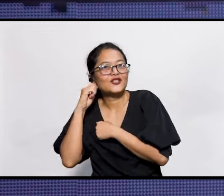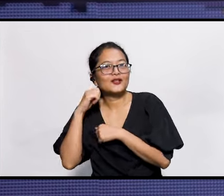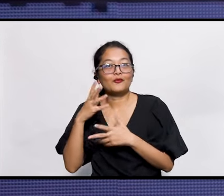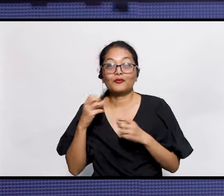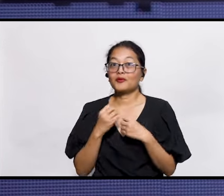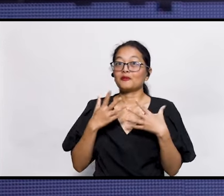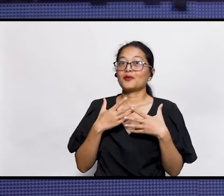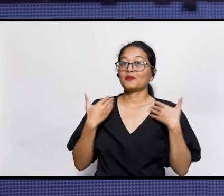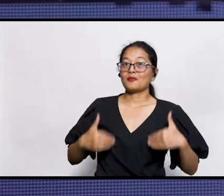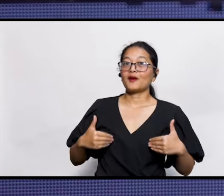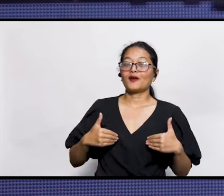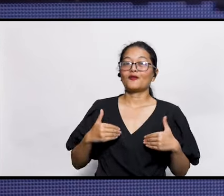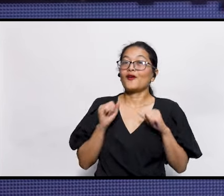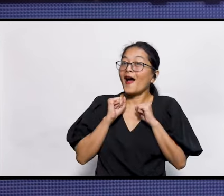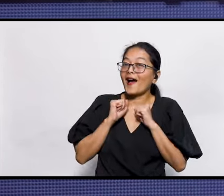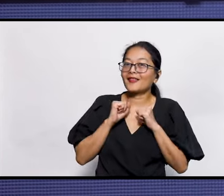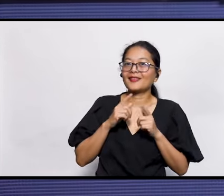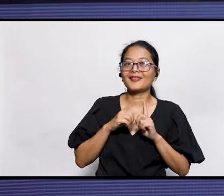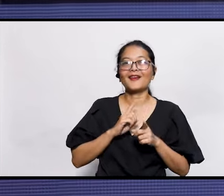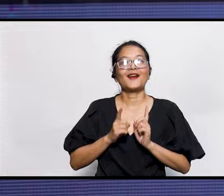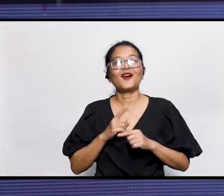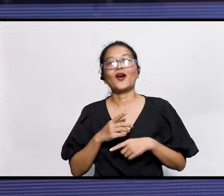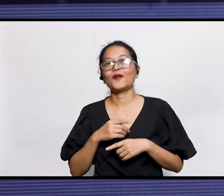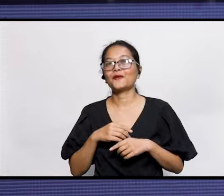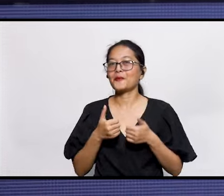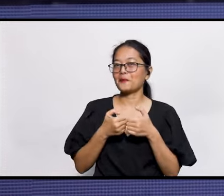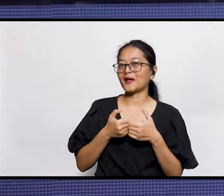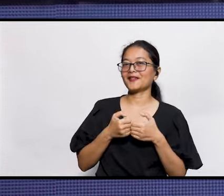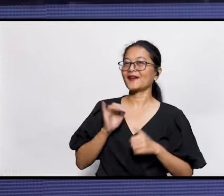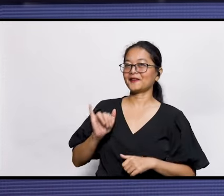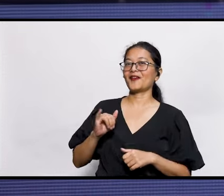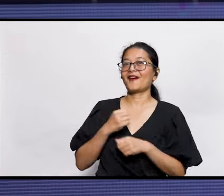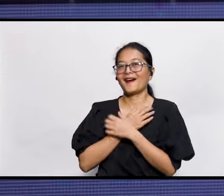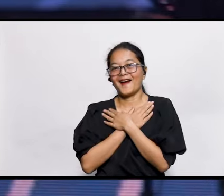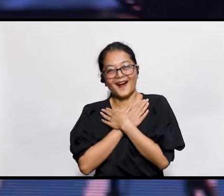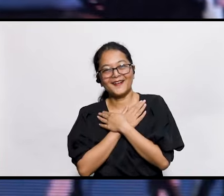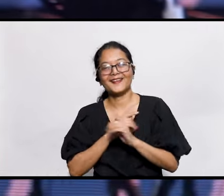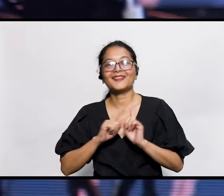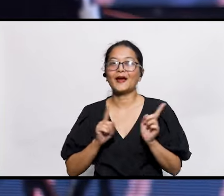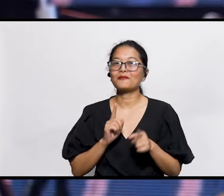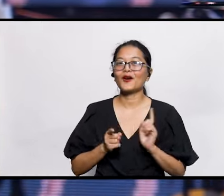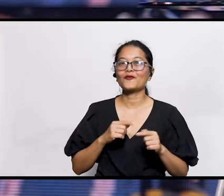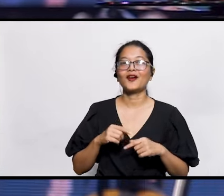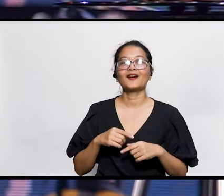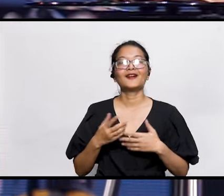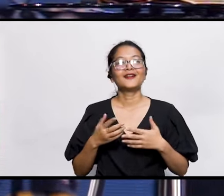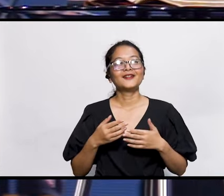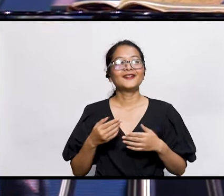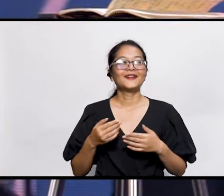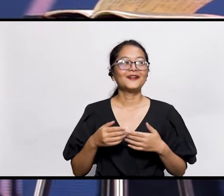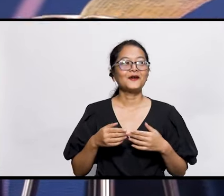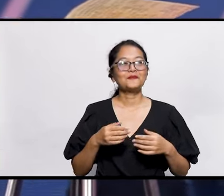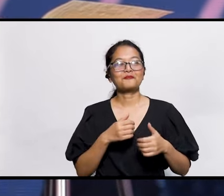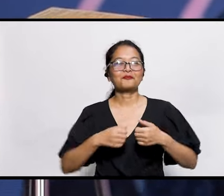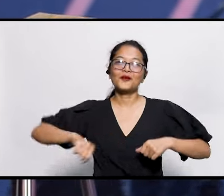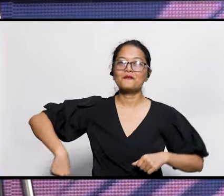anganget mungkin kalau pacaran het kalau sudah kawin beberapa tahun enggak terlalu het gitu jingit salah ya